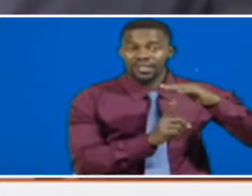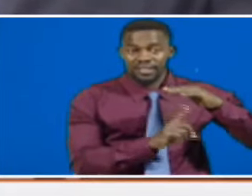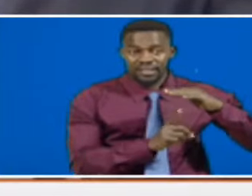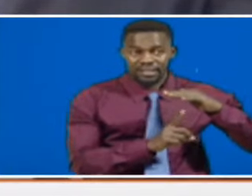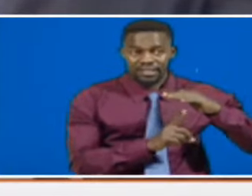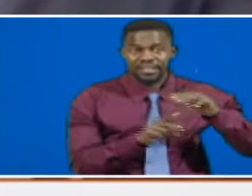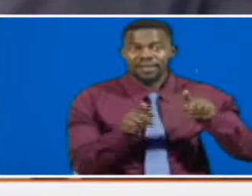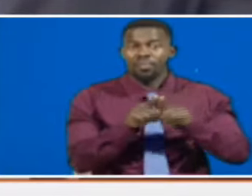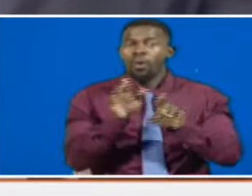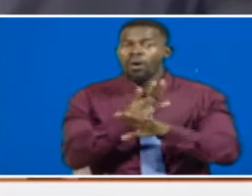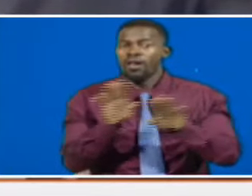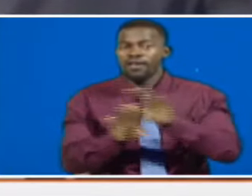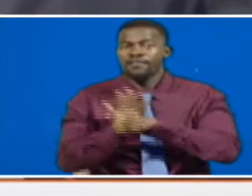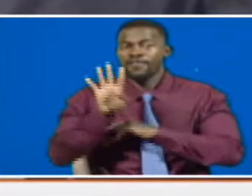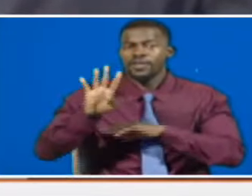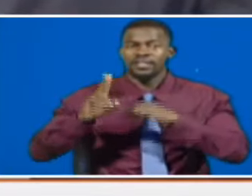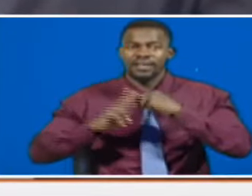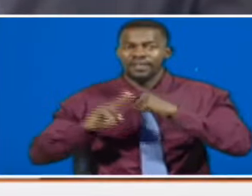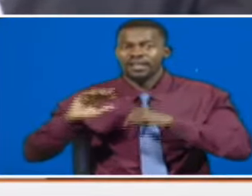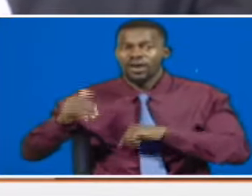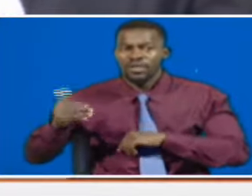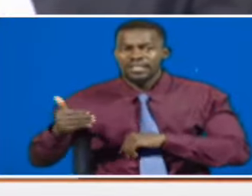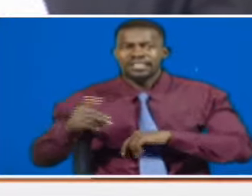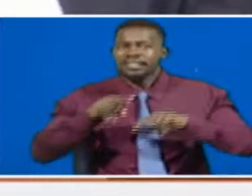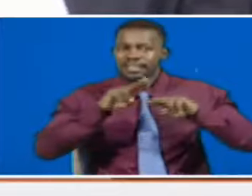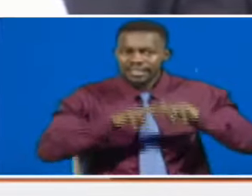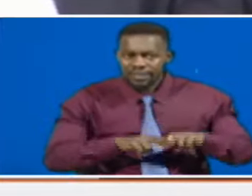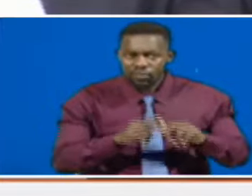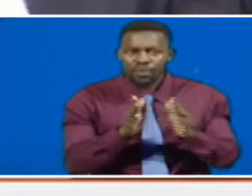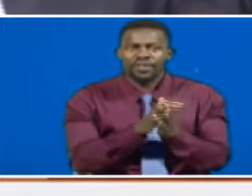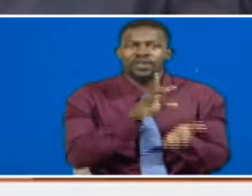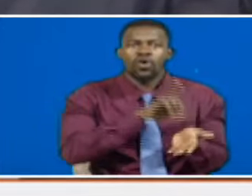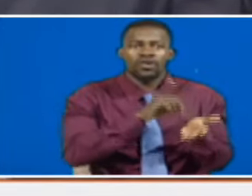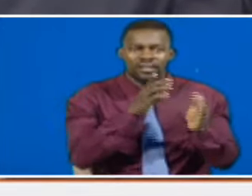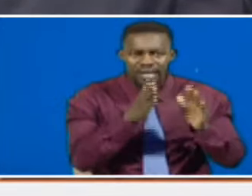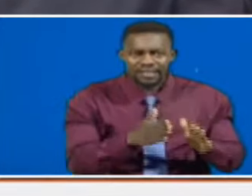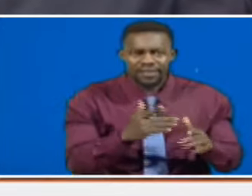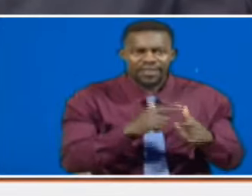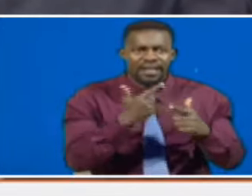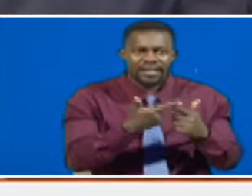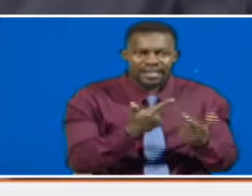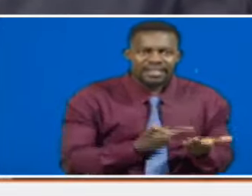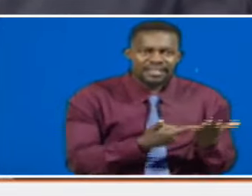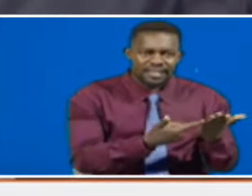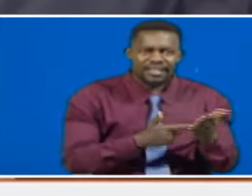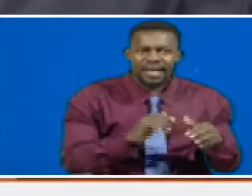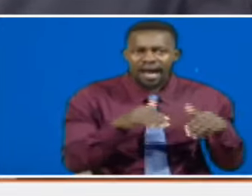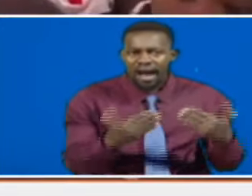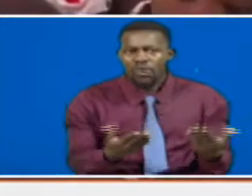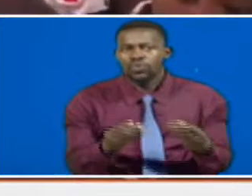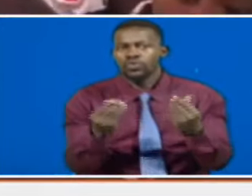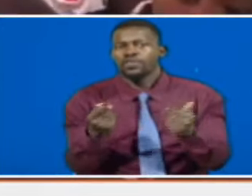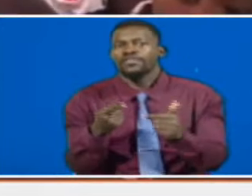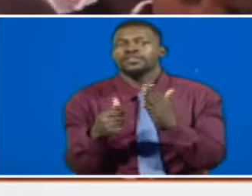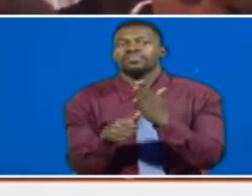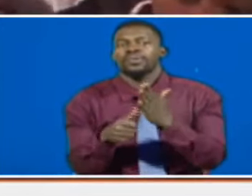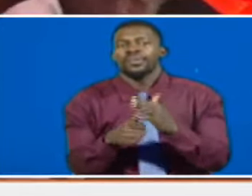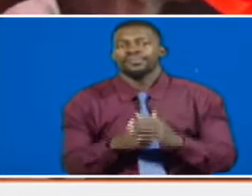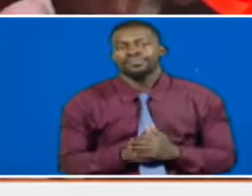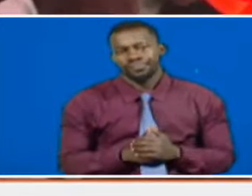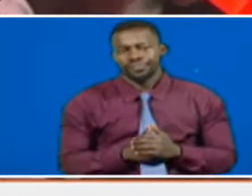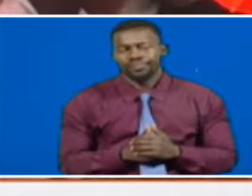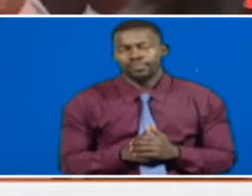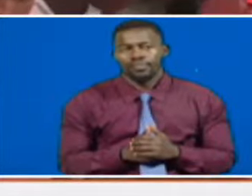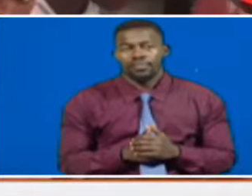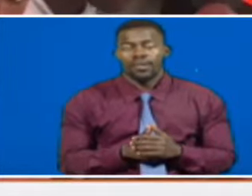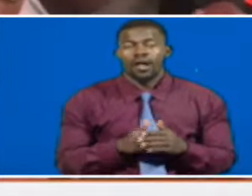zote 47 waketi chini na madaktari yao na waone wamesuluhisha shida hizo. Elsewhere in the